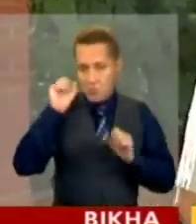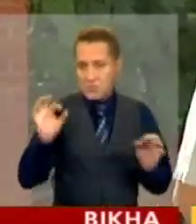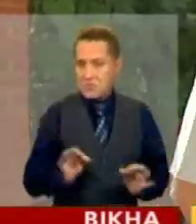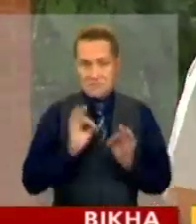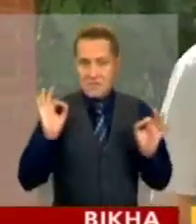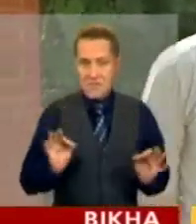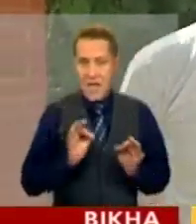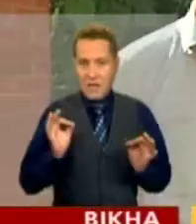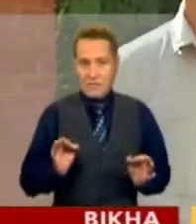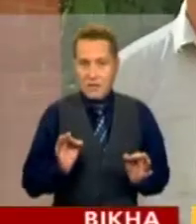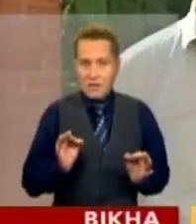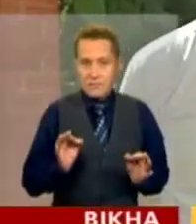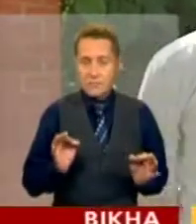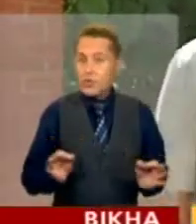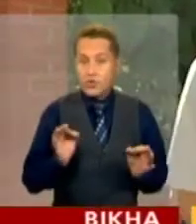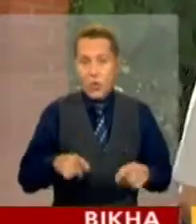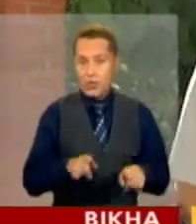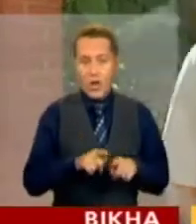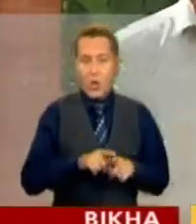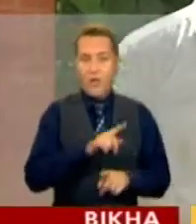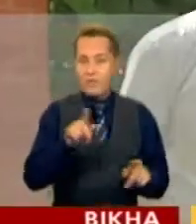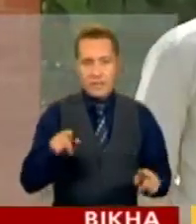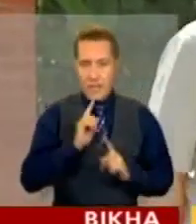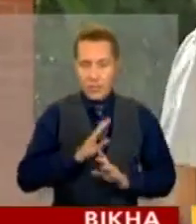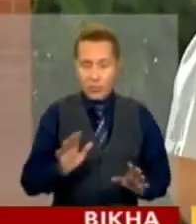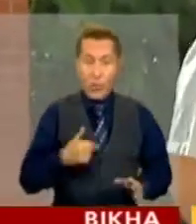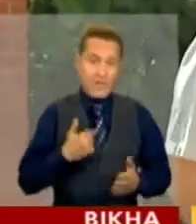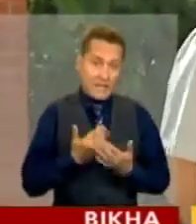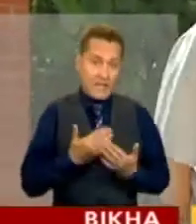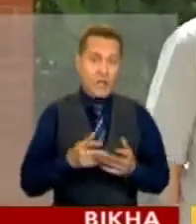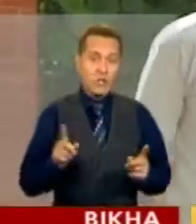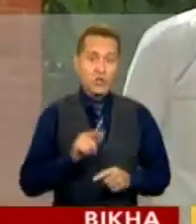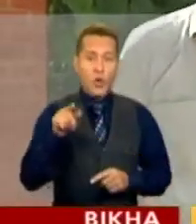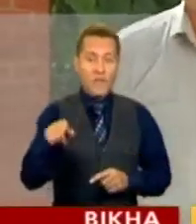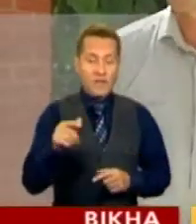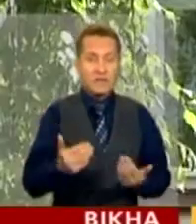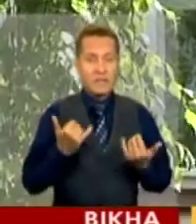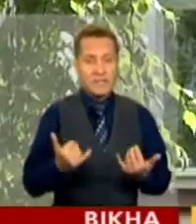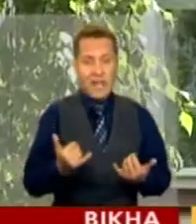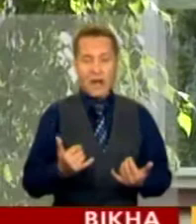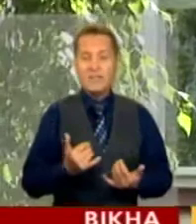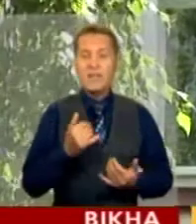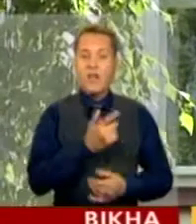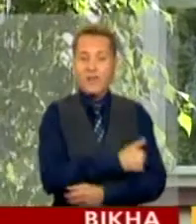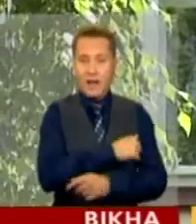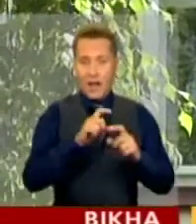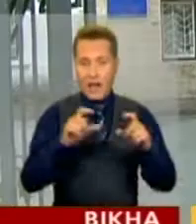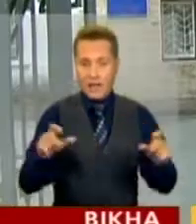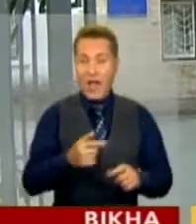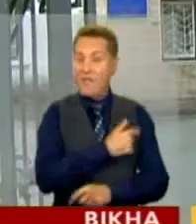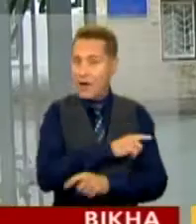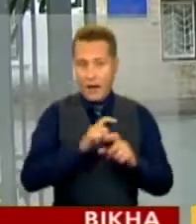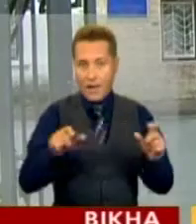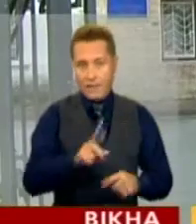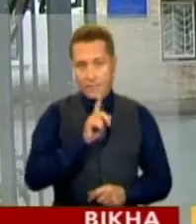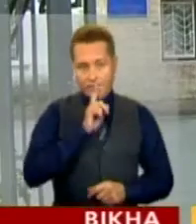ніяких... Нічого такого ніде не було. Мені здається, що він зараз ще в лікарні. У самій лікарні на камеру нічого не